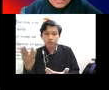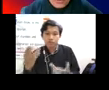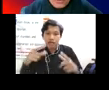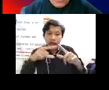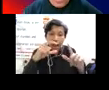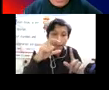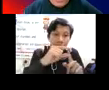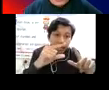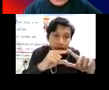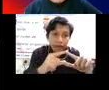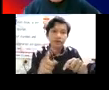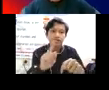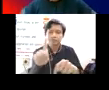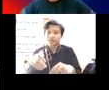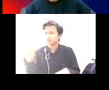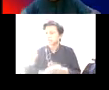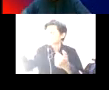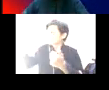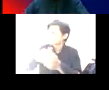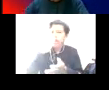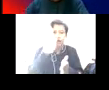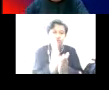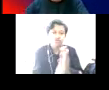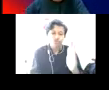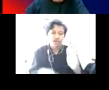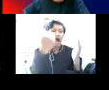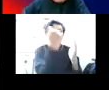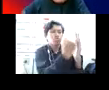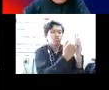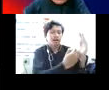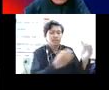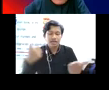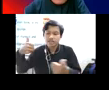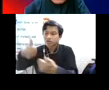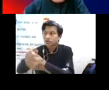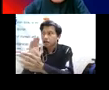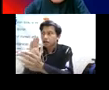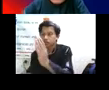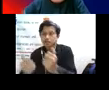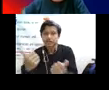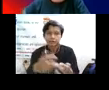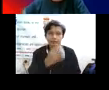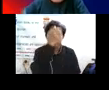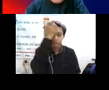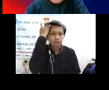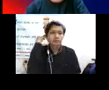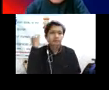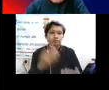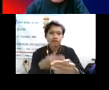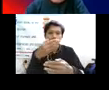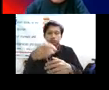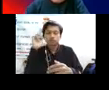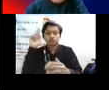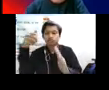Chicago manual Nanti di bawah sini akan otomatis tercantum judul buku sama penulisnya